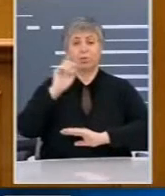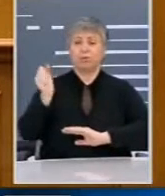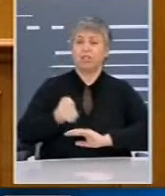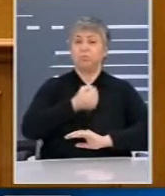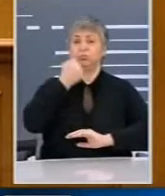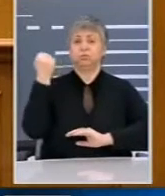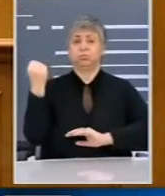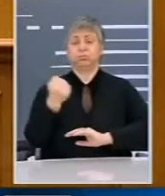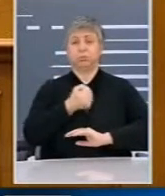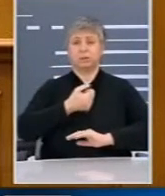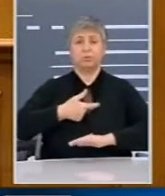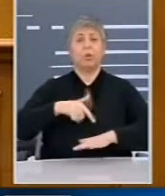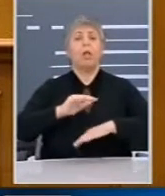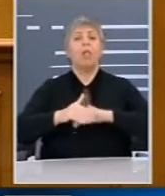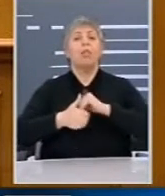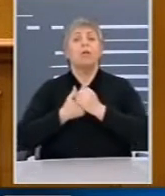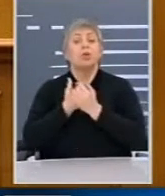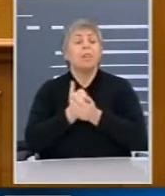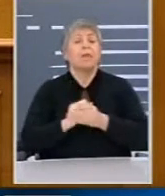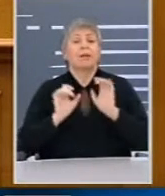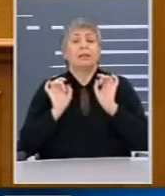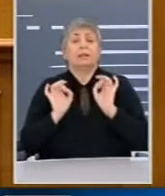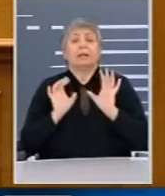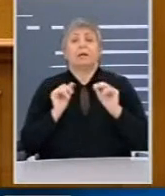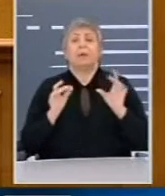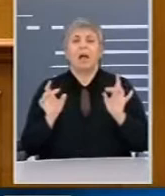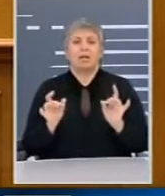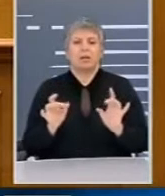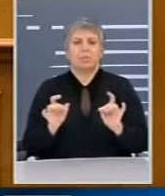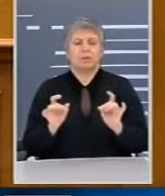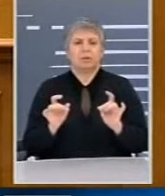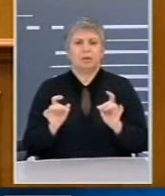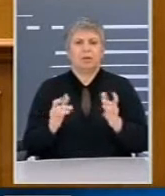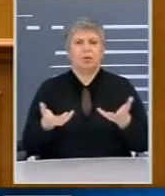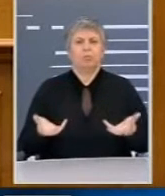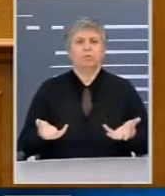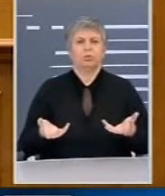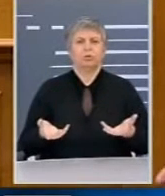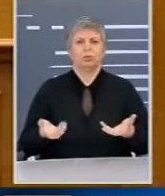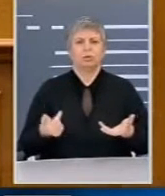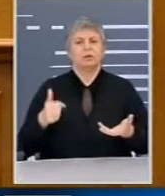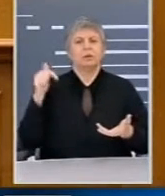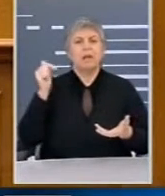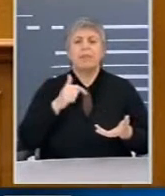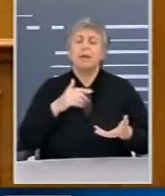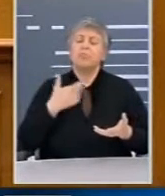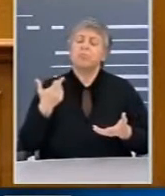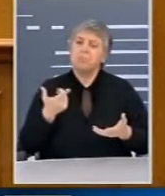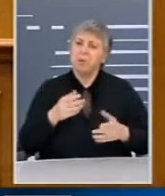δεν τον ενδιαφέρει δηλαδή καμιά ρύθμιση μέσα στο τοπίο. Θα ήταν έτσι τα πράγματα αν δεν μεσολαβούσαν κάποιες